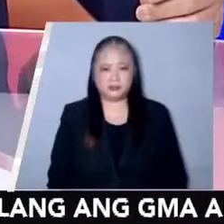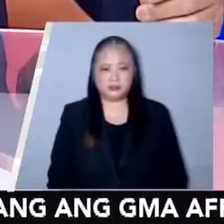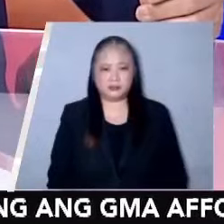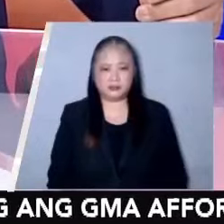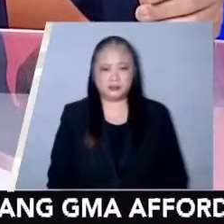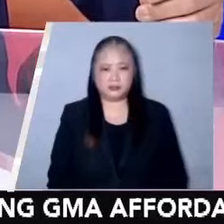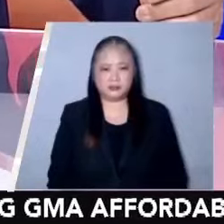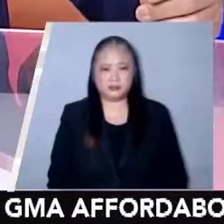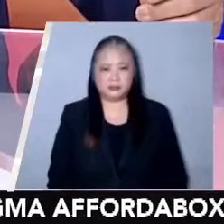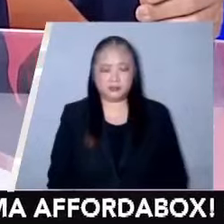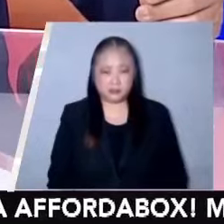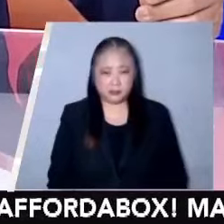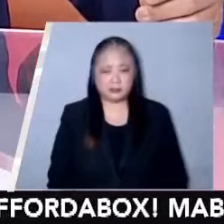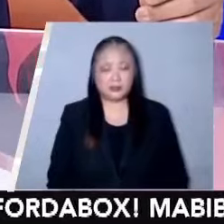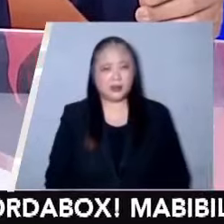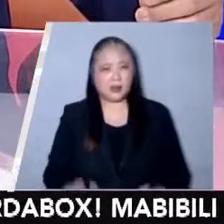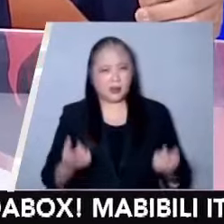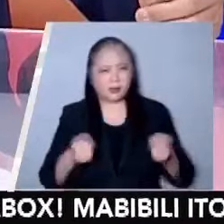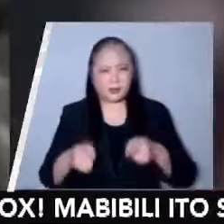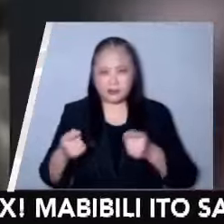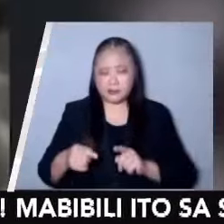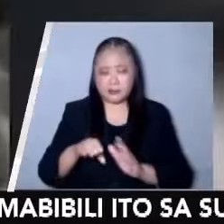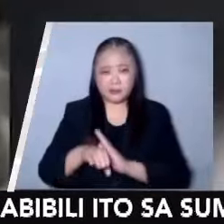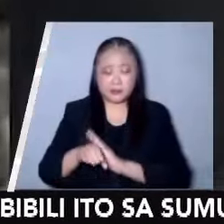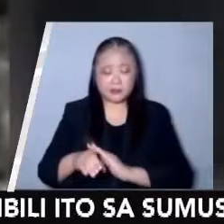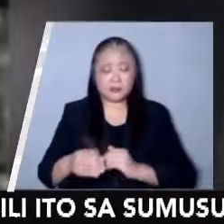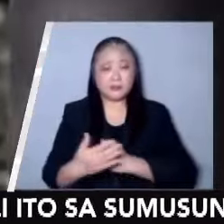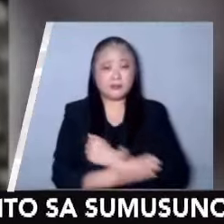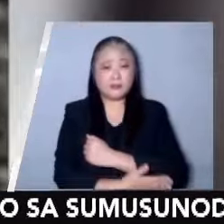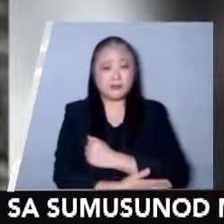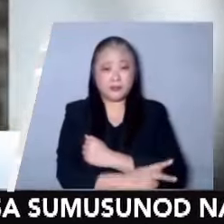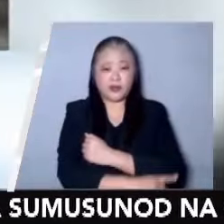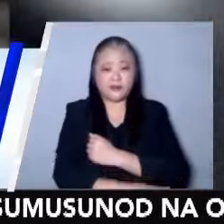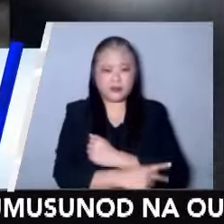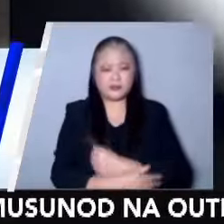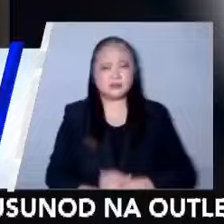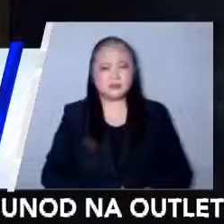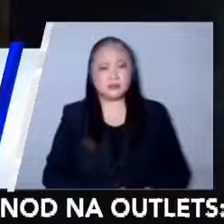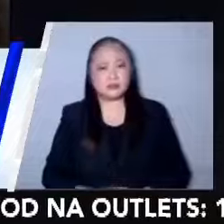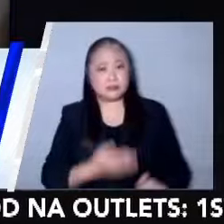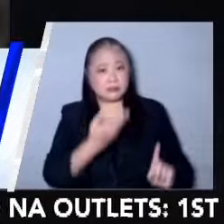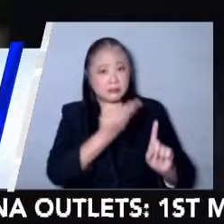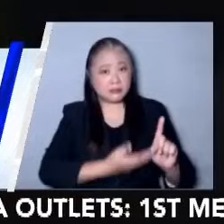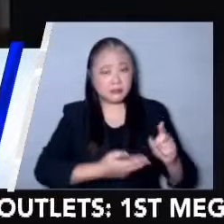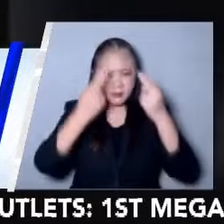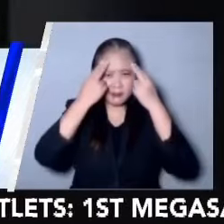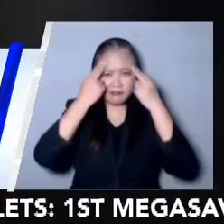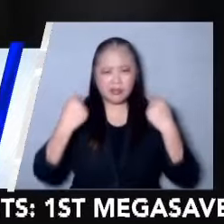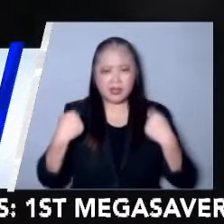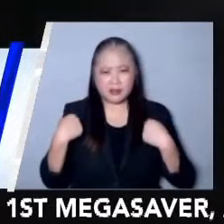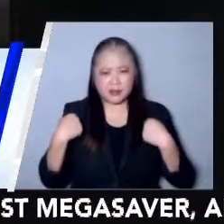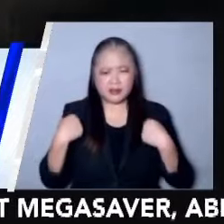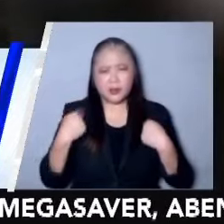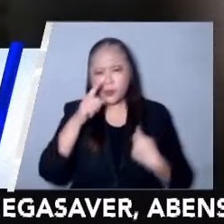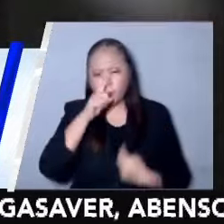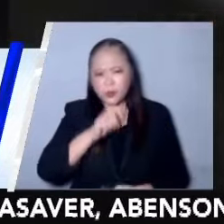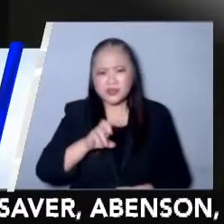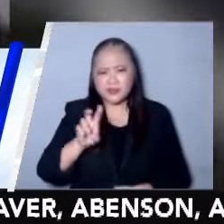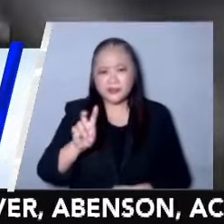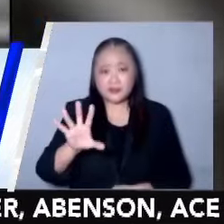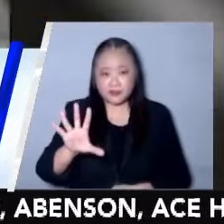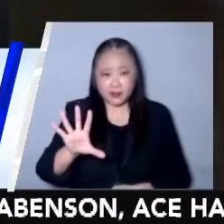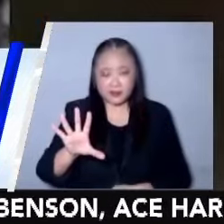Mga krimeng na itala sa ilang probinsya, sugatan ang isang madring 75 taong gulang matapos pagbabarilin ng sa